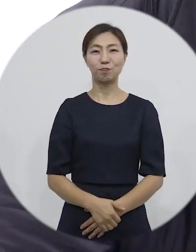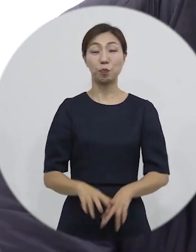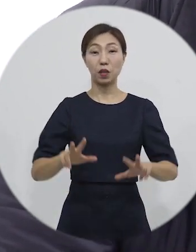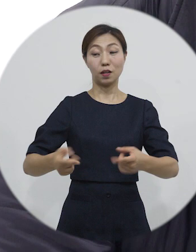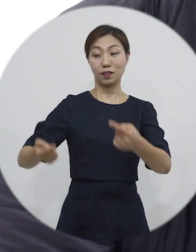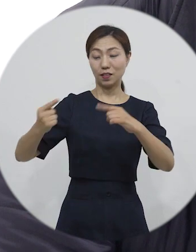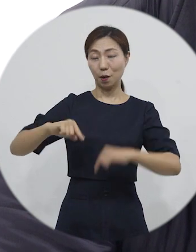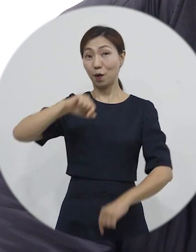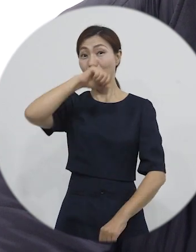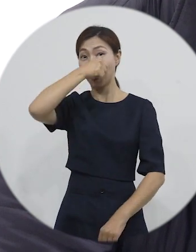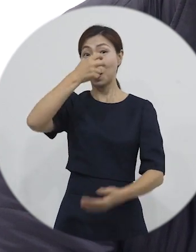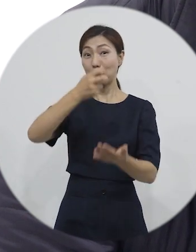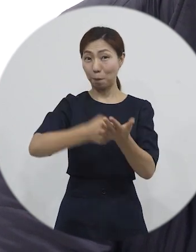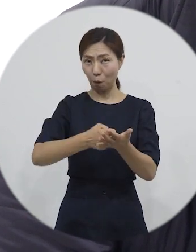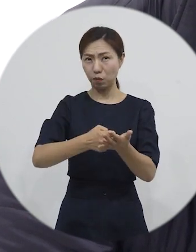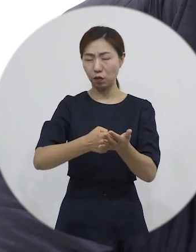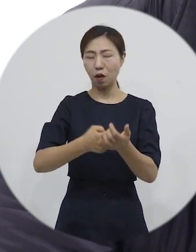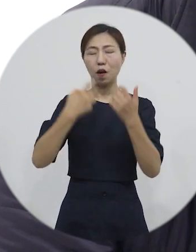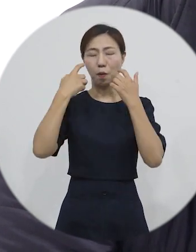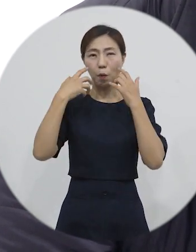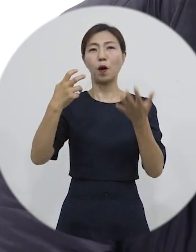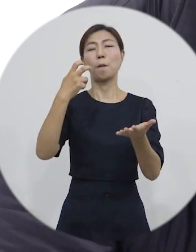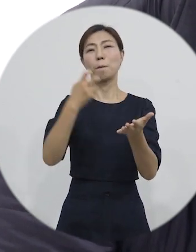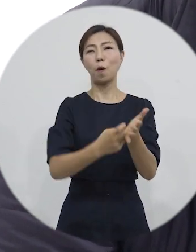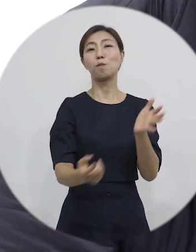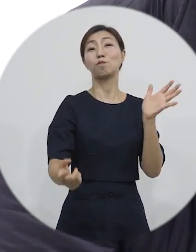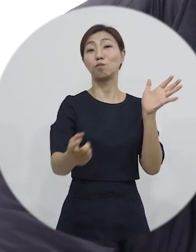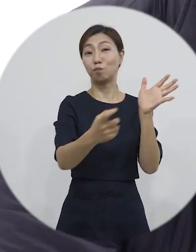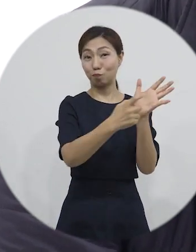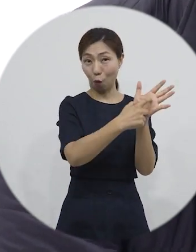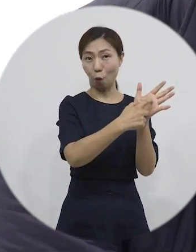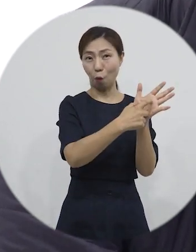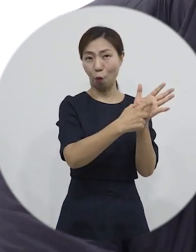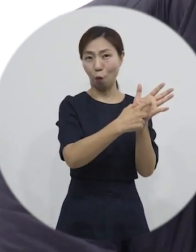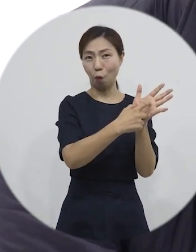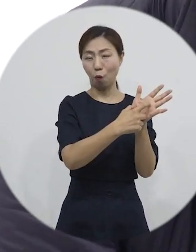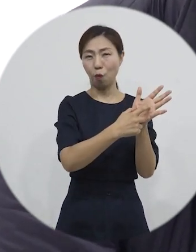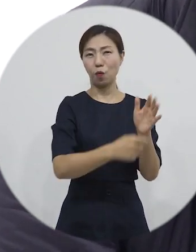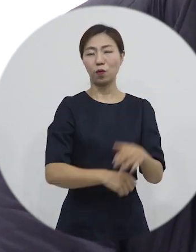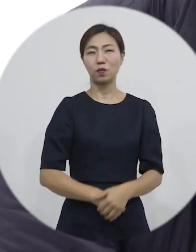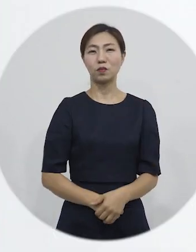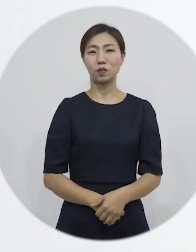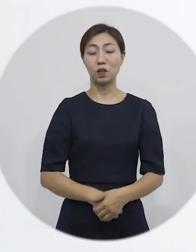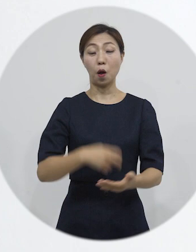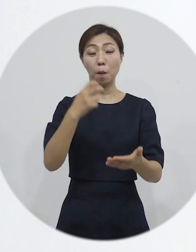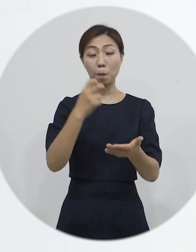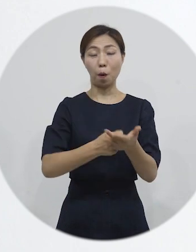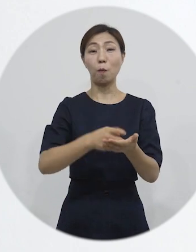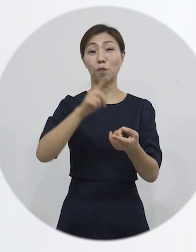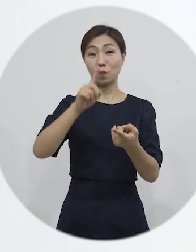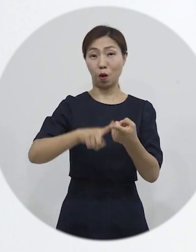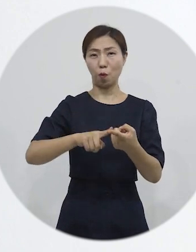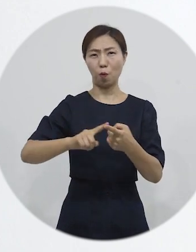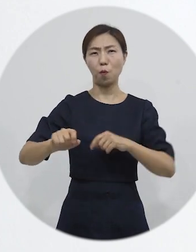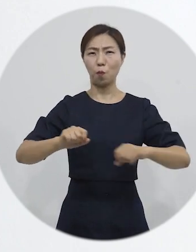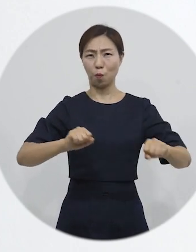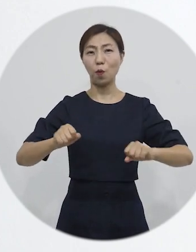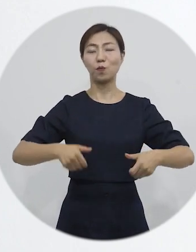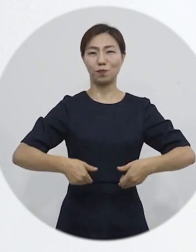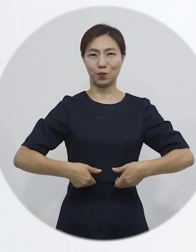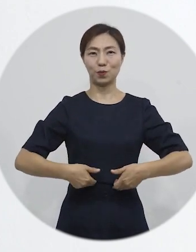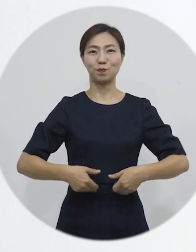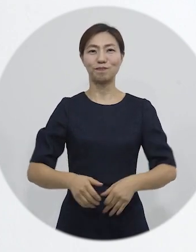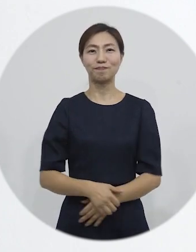않습니다. 참여예산제는 법에 의해서 하는 법정 제도다 라고 하는 부분을 강조드리고요. 그래서 이번